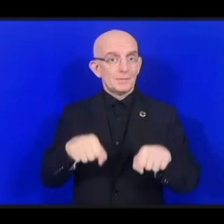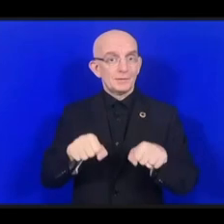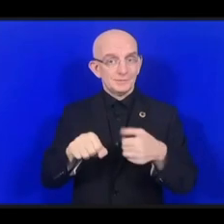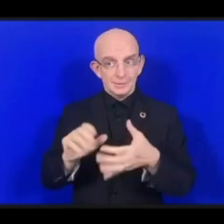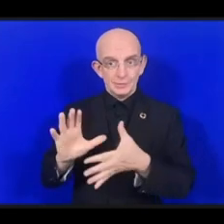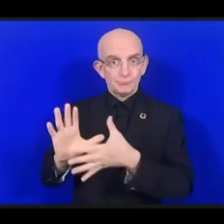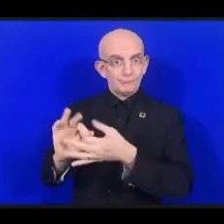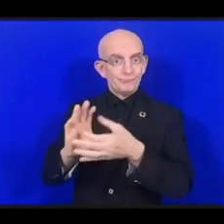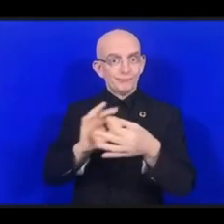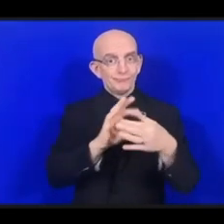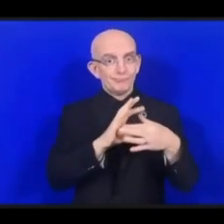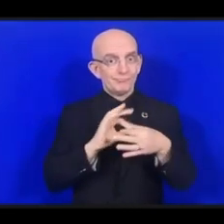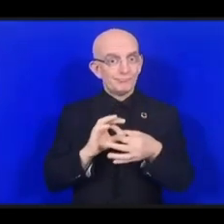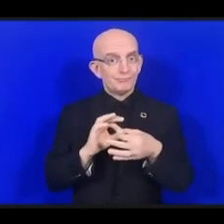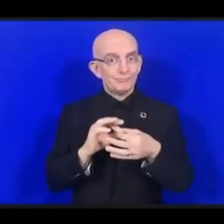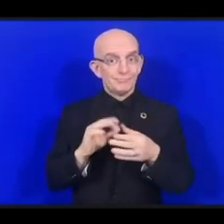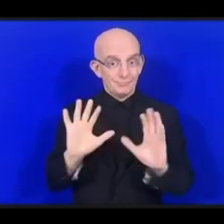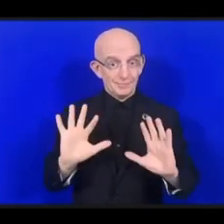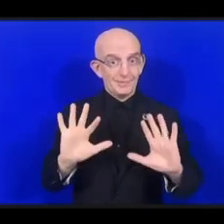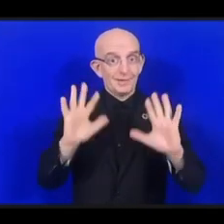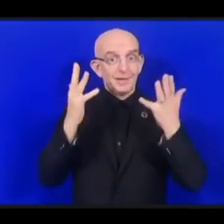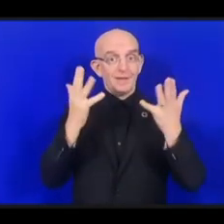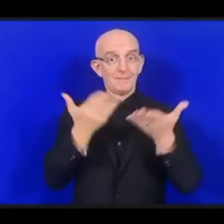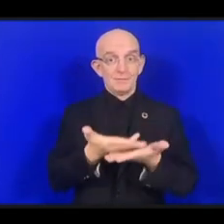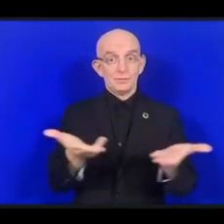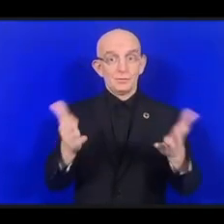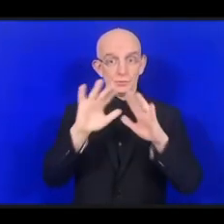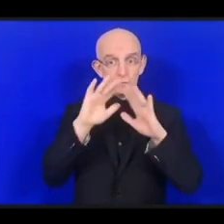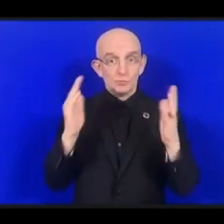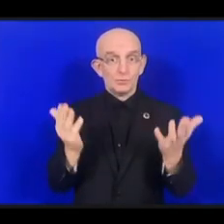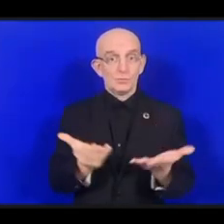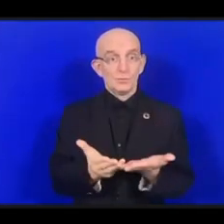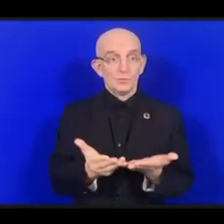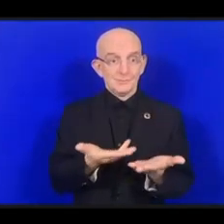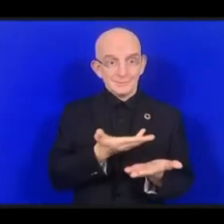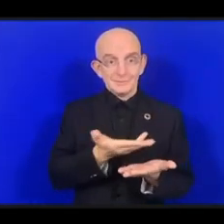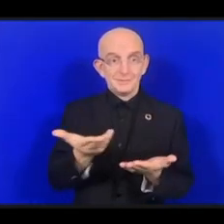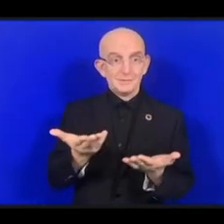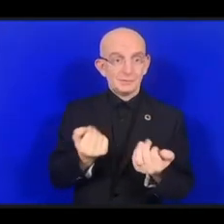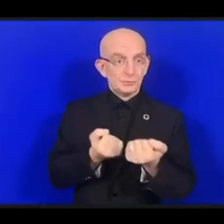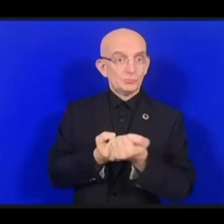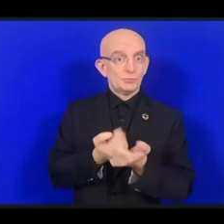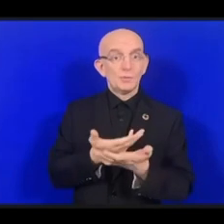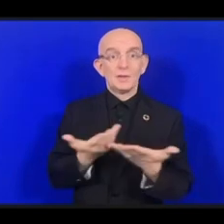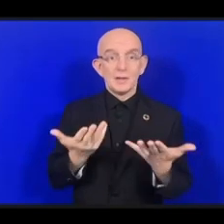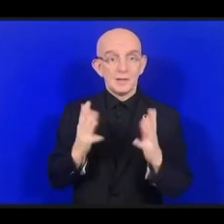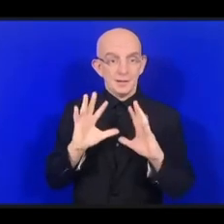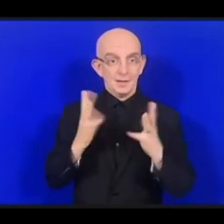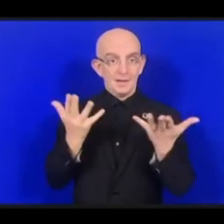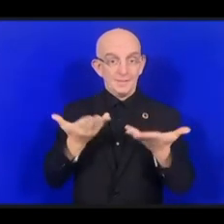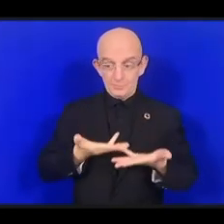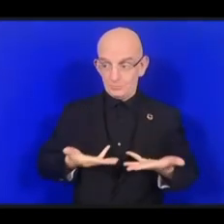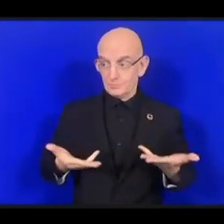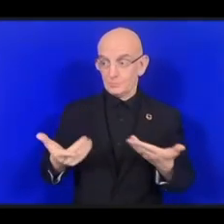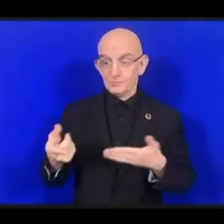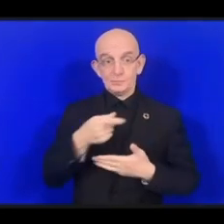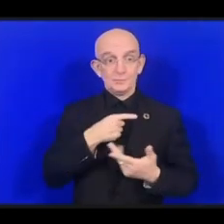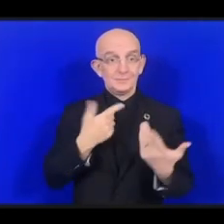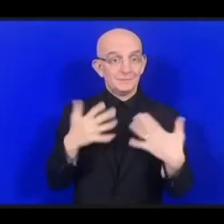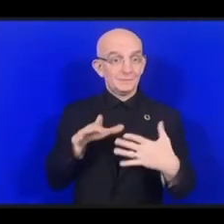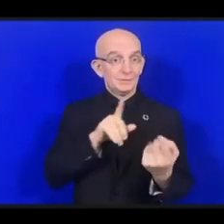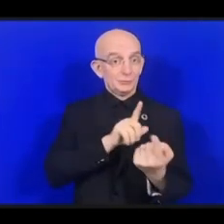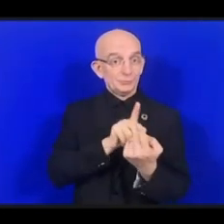vie dans ce monde est soutenu par la vie de ceux qui l'entourent j'ai de grands